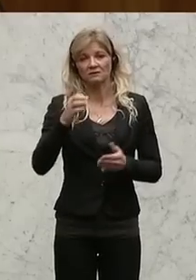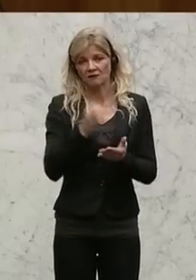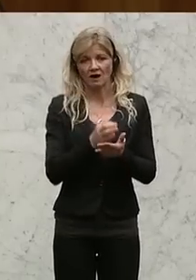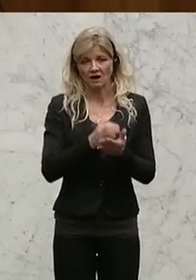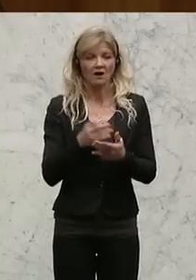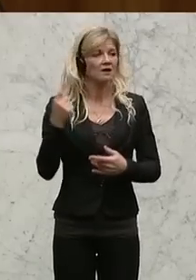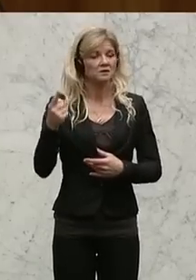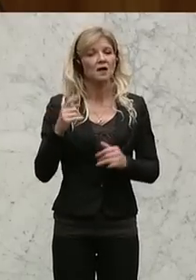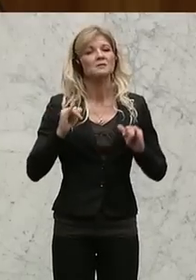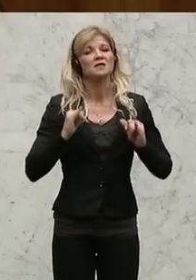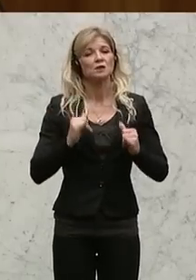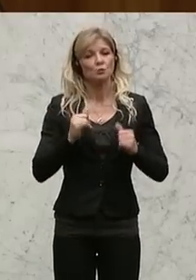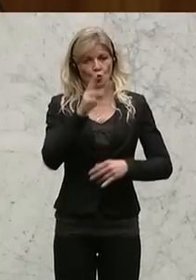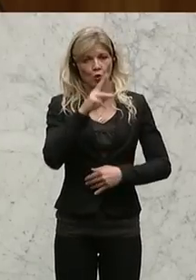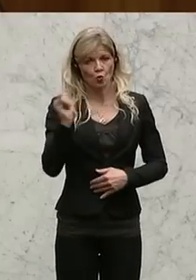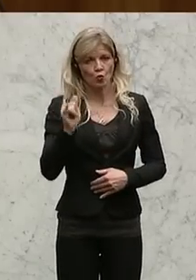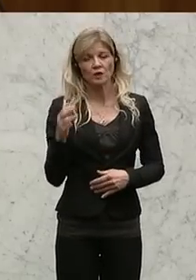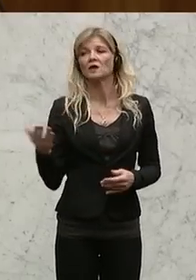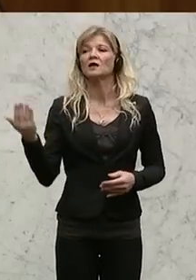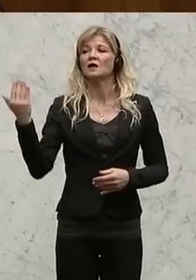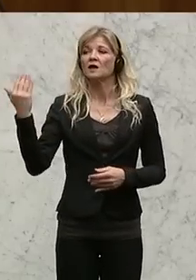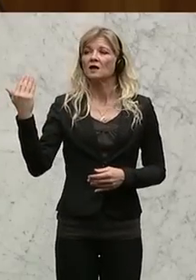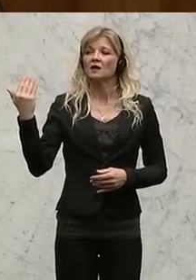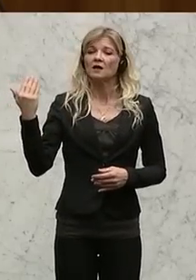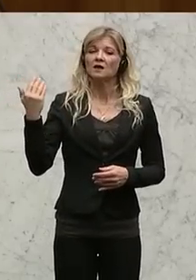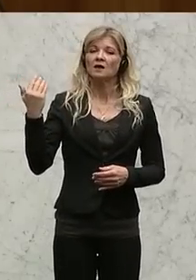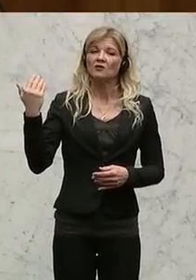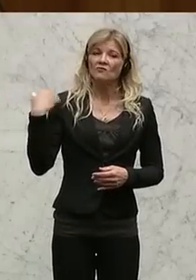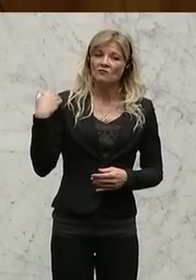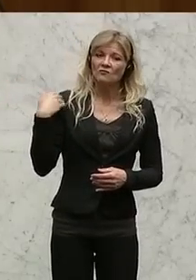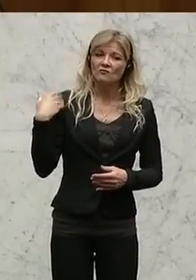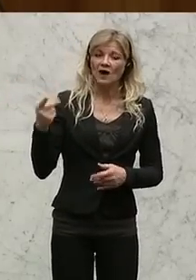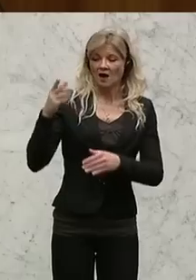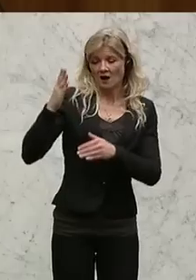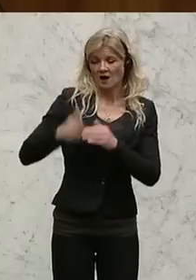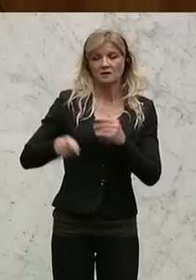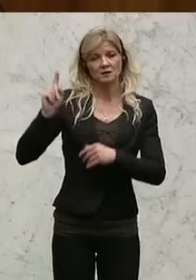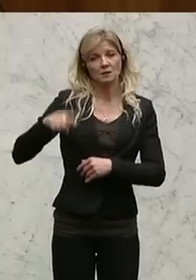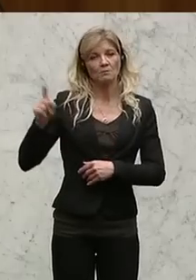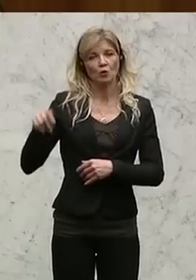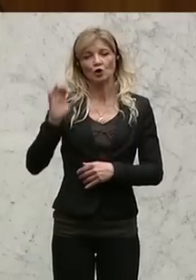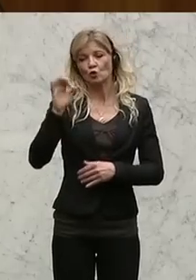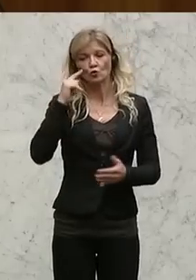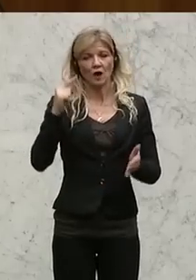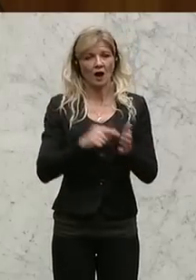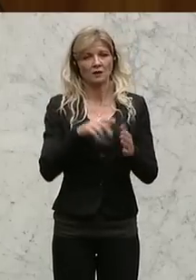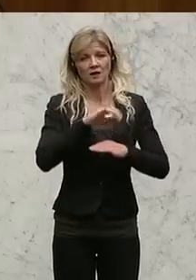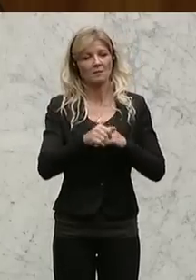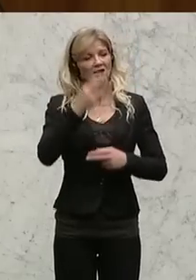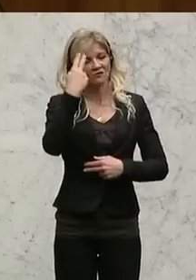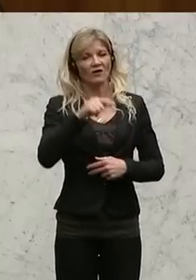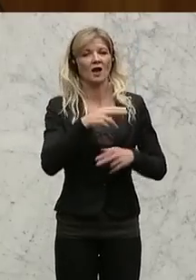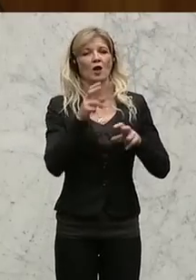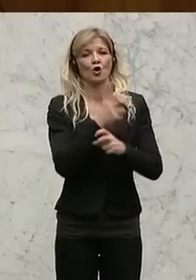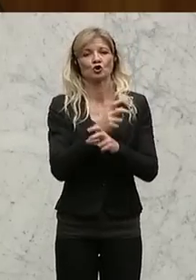dieser Behauptungen der österreichischen Bundesregierung in den letzten Monaten dazu ein Gutachten erstellt. Und gerade zu